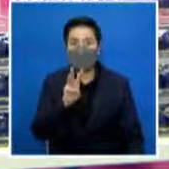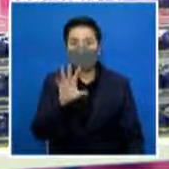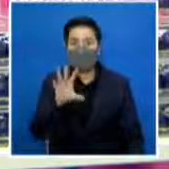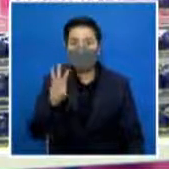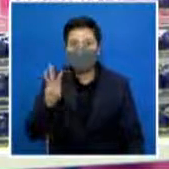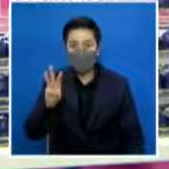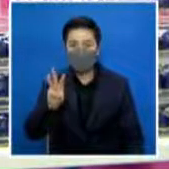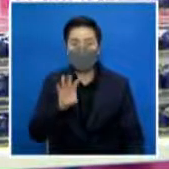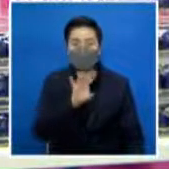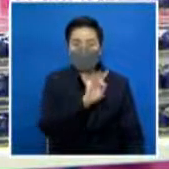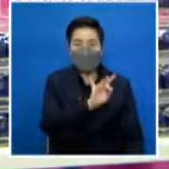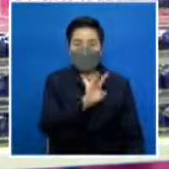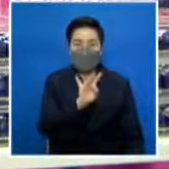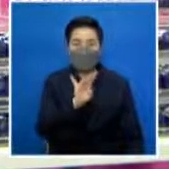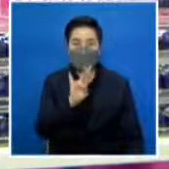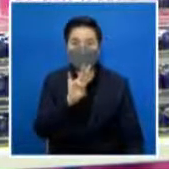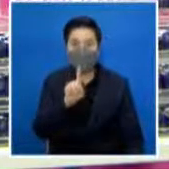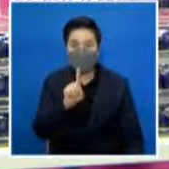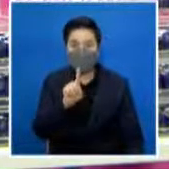8871656